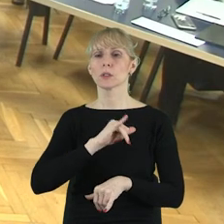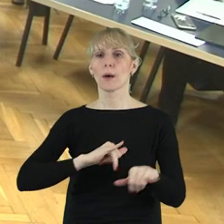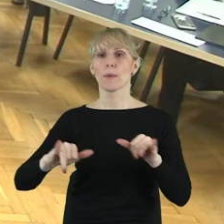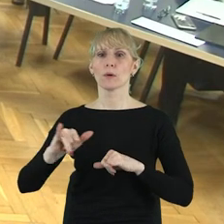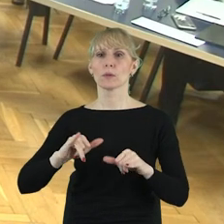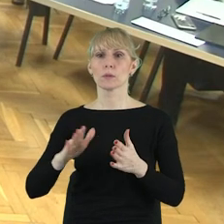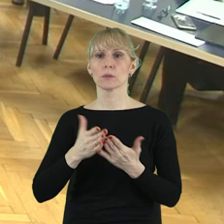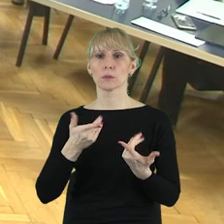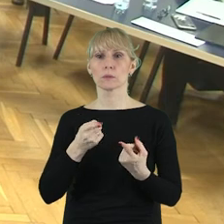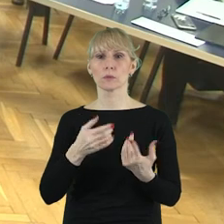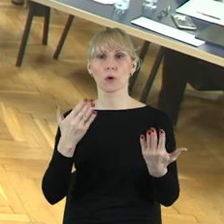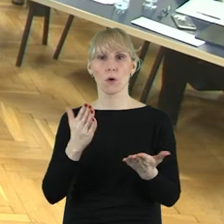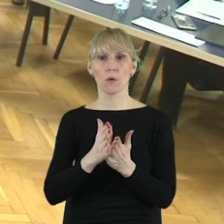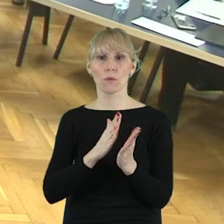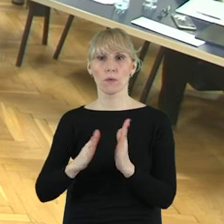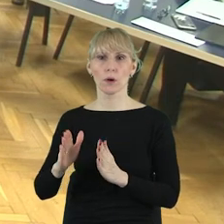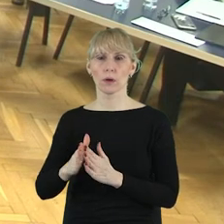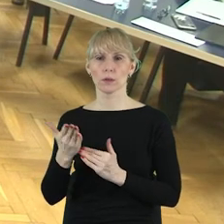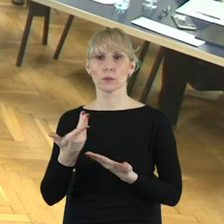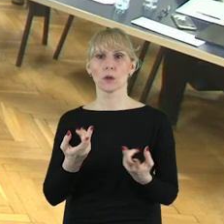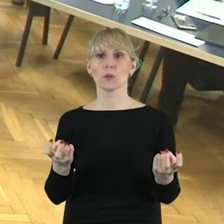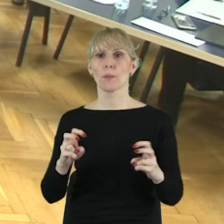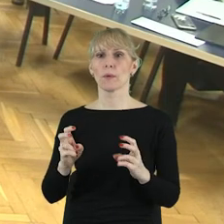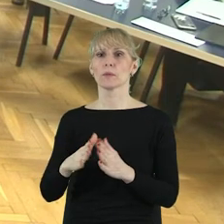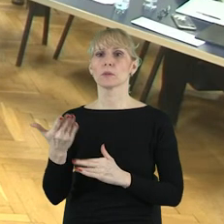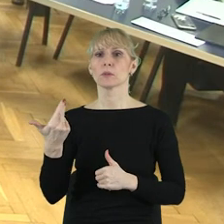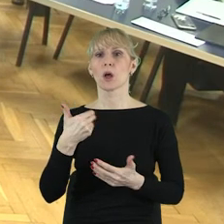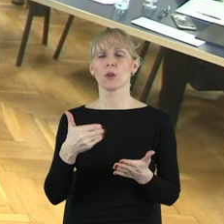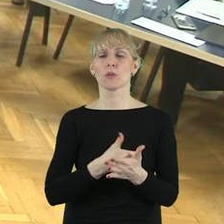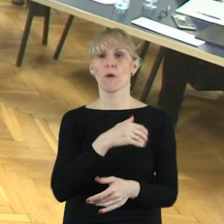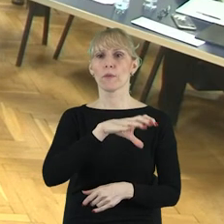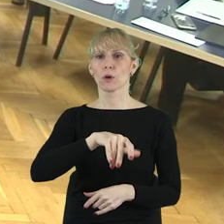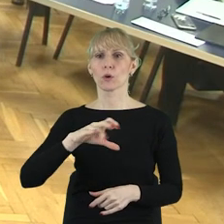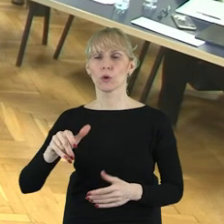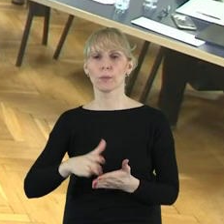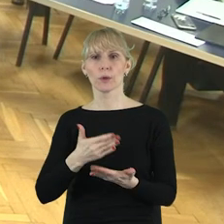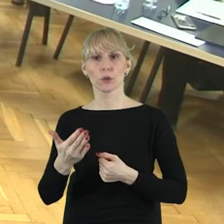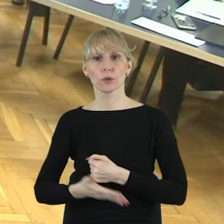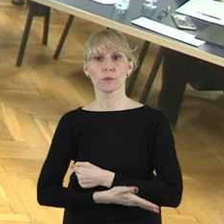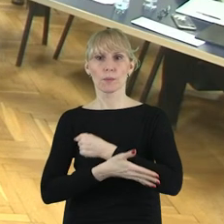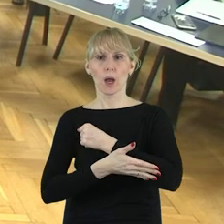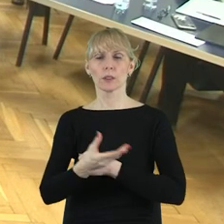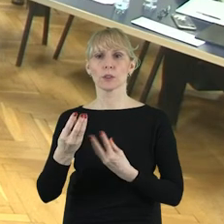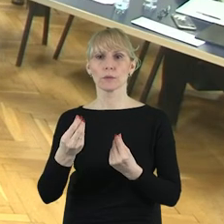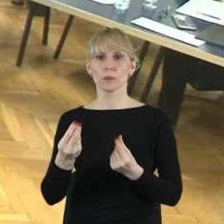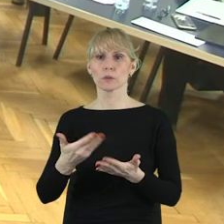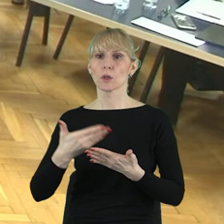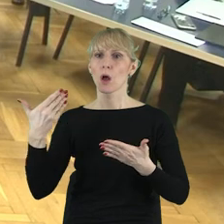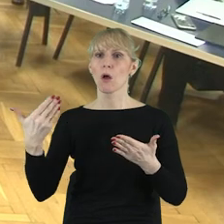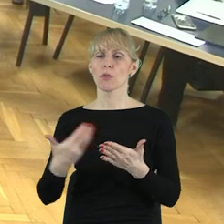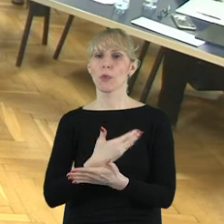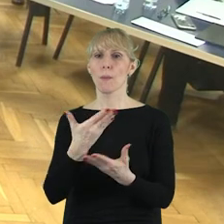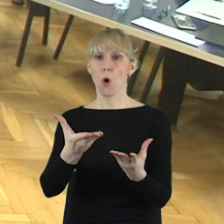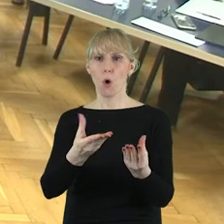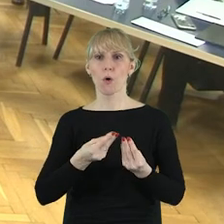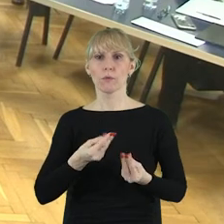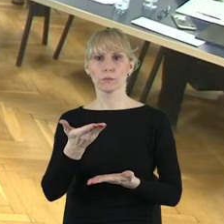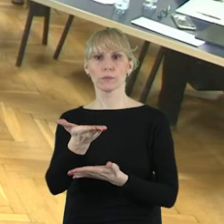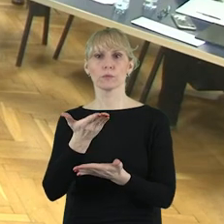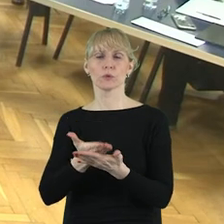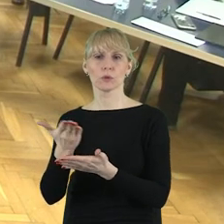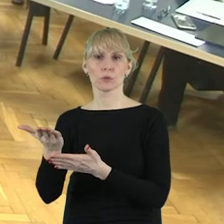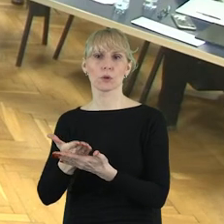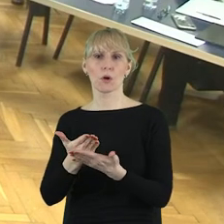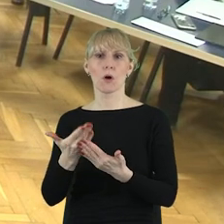samorządu województwa łódzkiego w tworzeniu sprzyjających warunków do powstawania nowych LGD oraz udzielaniem wsparcia finansowego w ramach drugiego naboru wniosków o